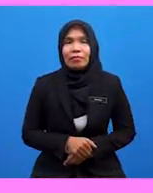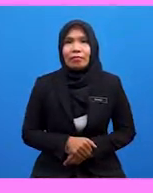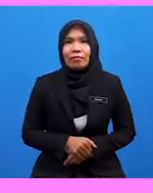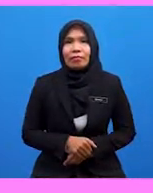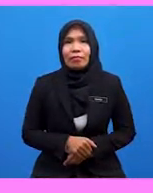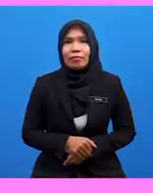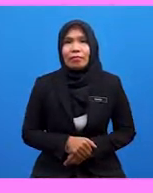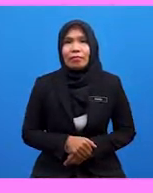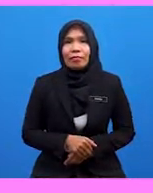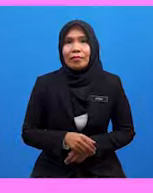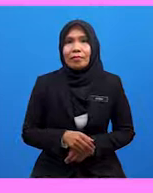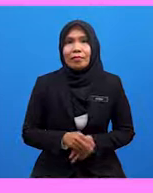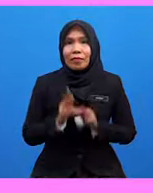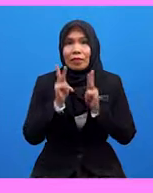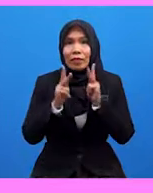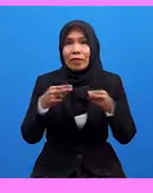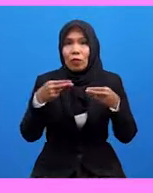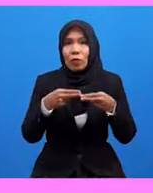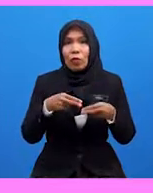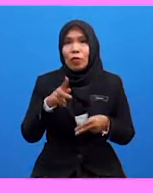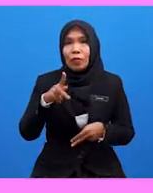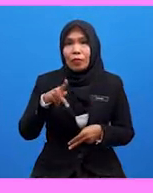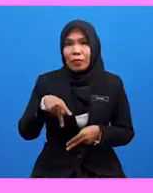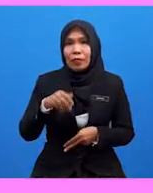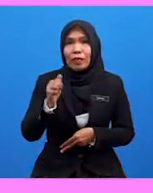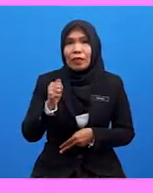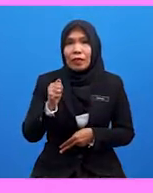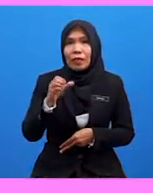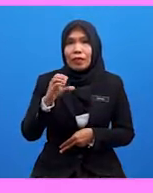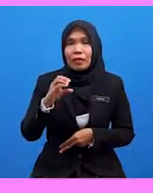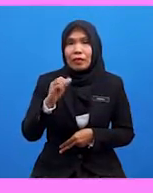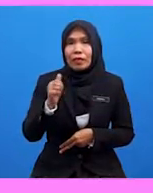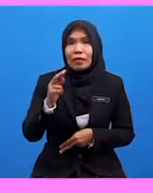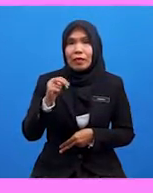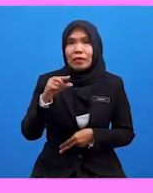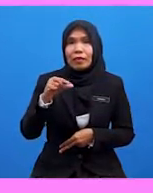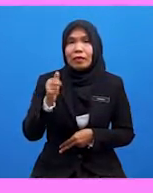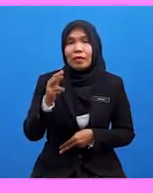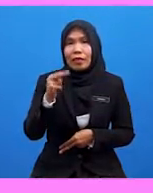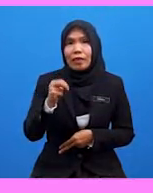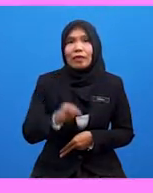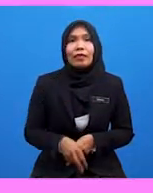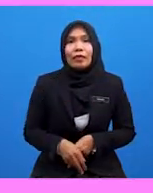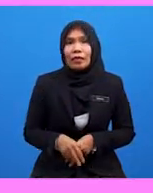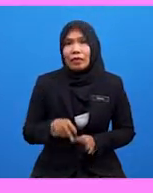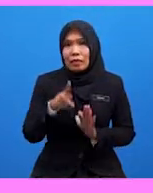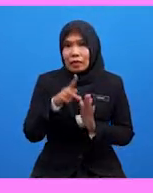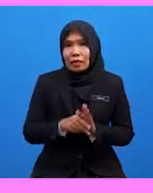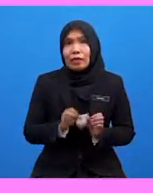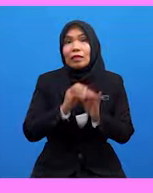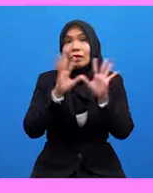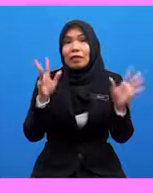pancangan keterangan atau jika pelajar tulis keterangan pun betul dan pelajar layak dapat satu